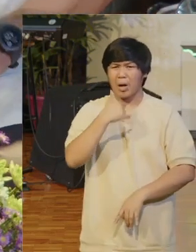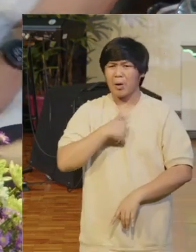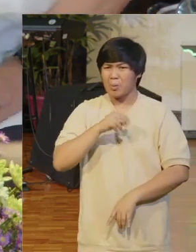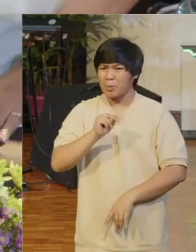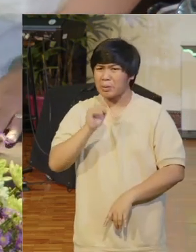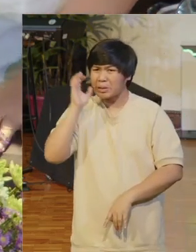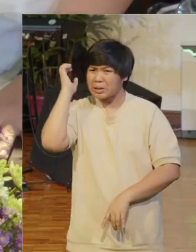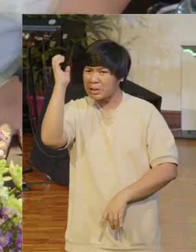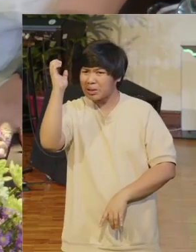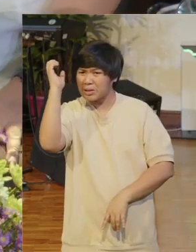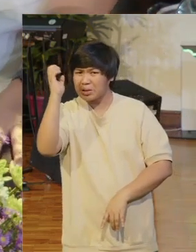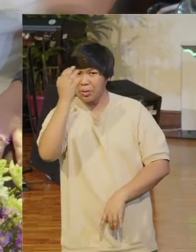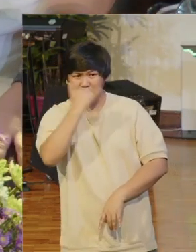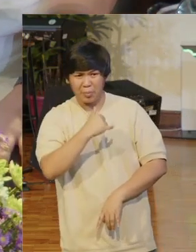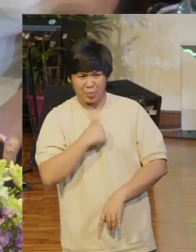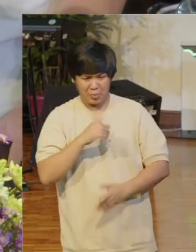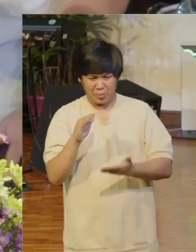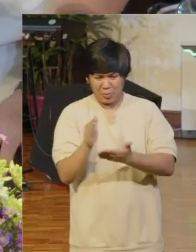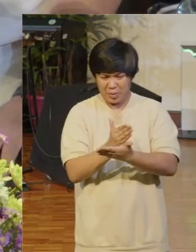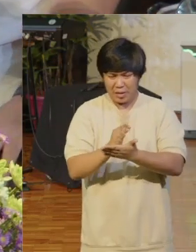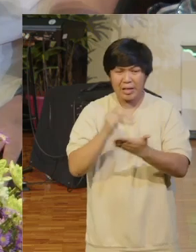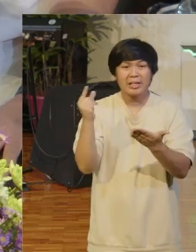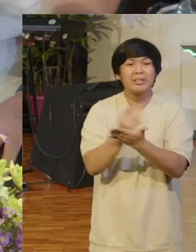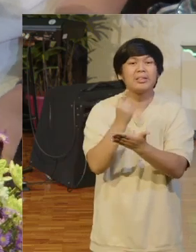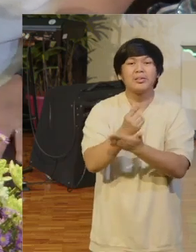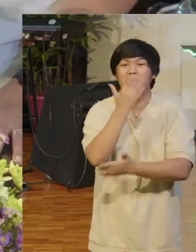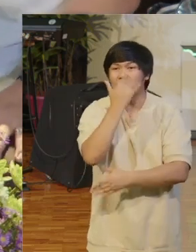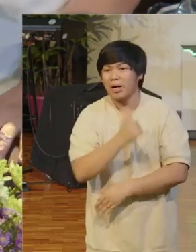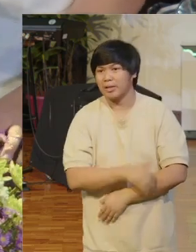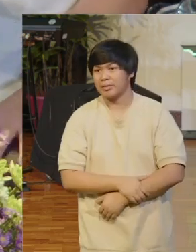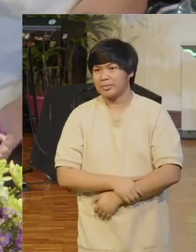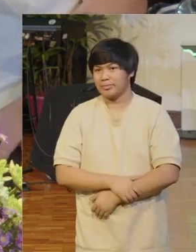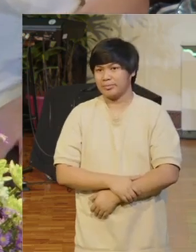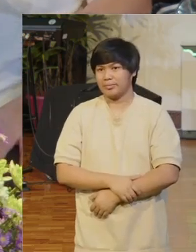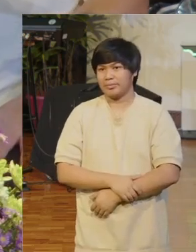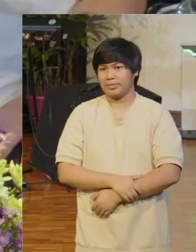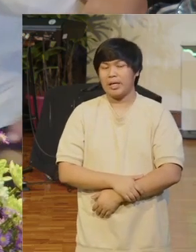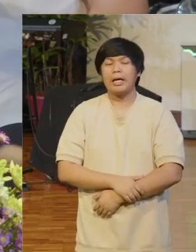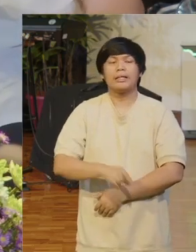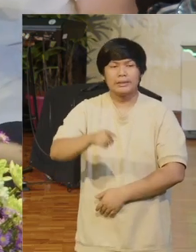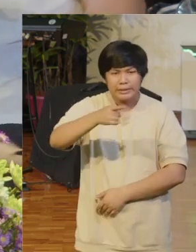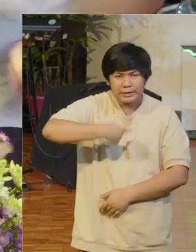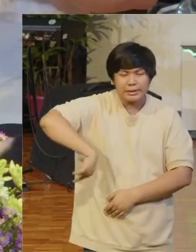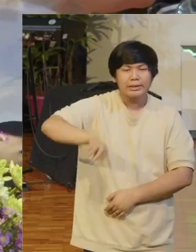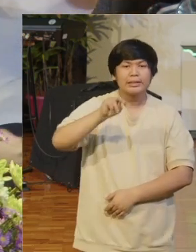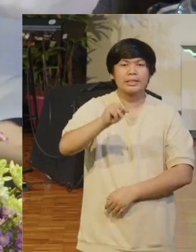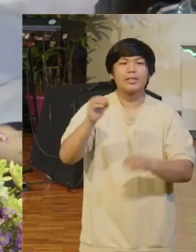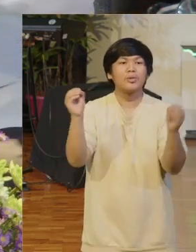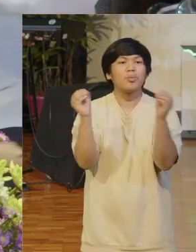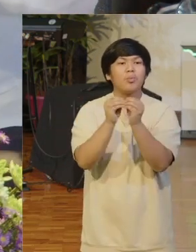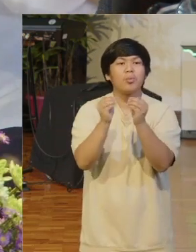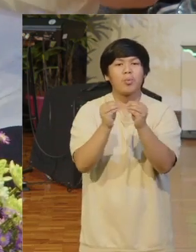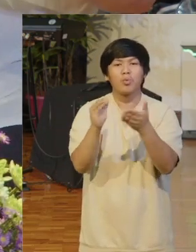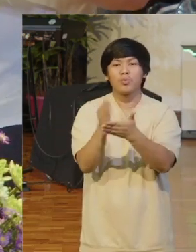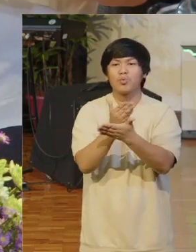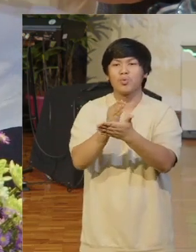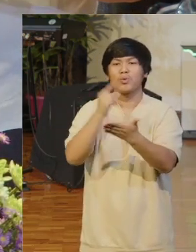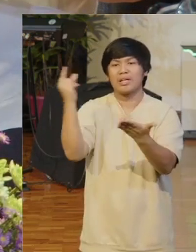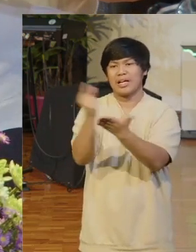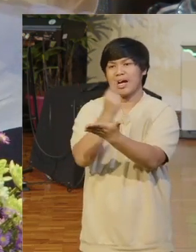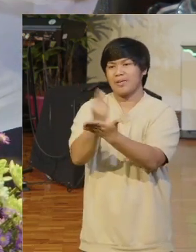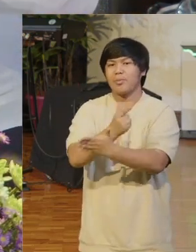mga nagsasabi nun, bakit hindi? Lalong dapat tayo mag-evangelize. Bakit? Kasi alam